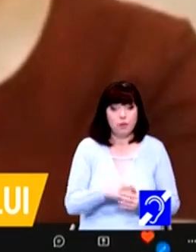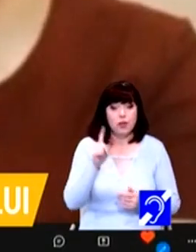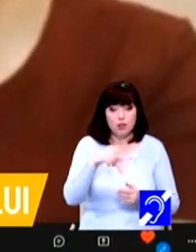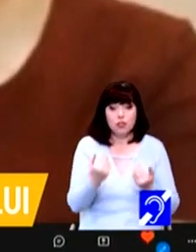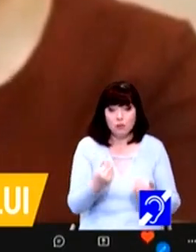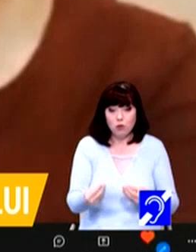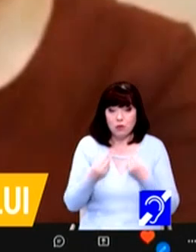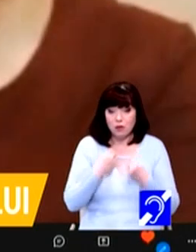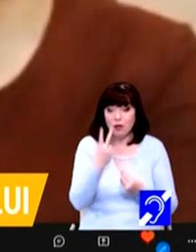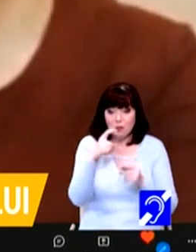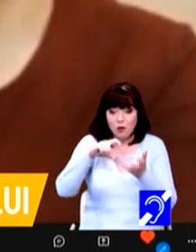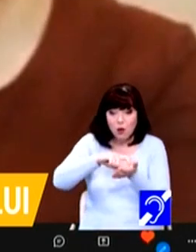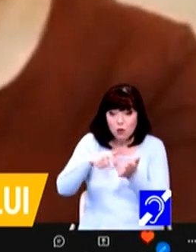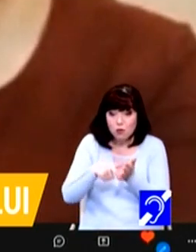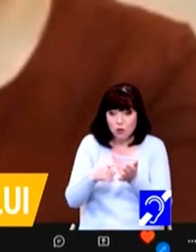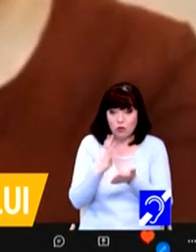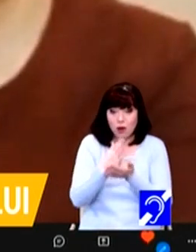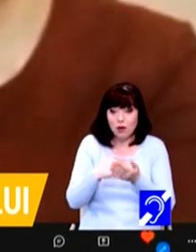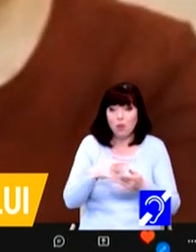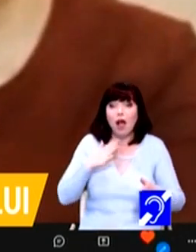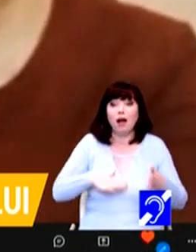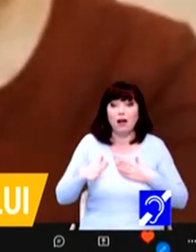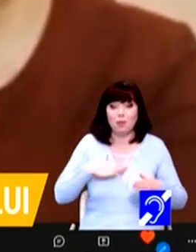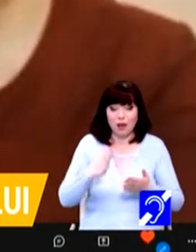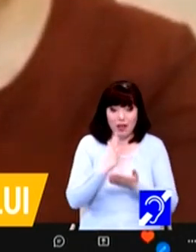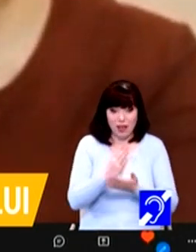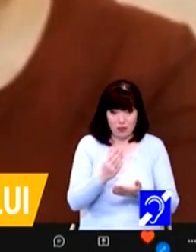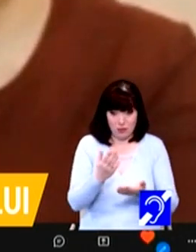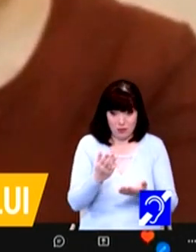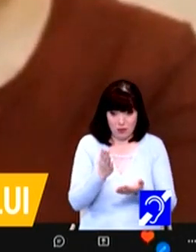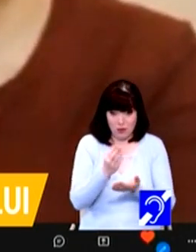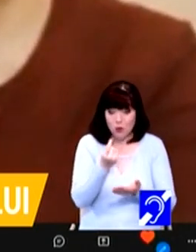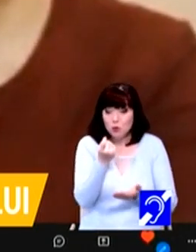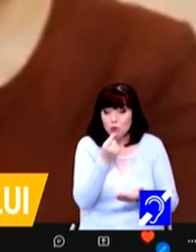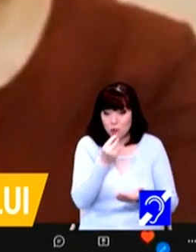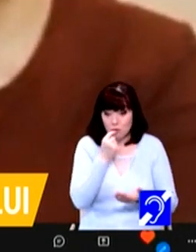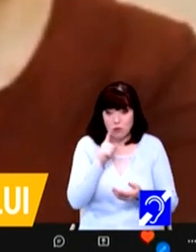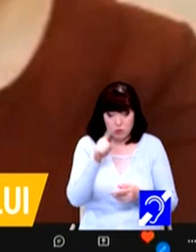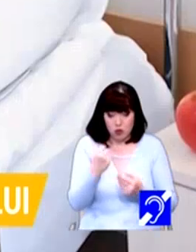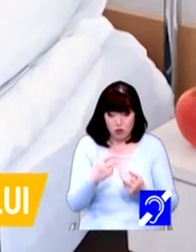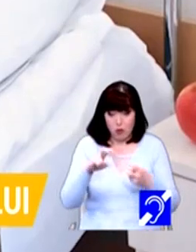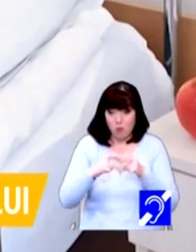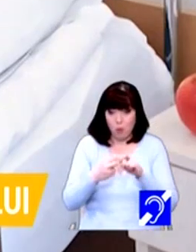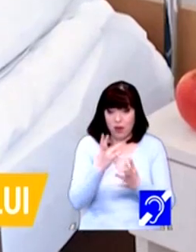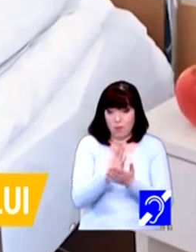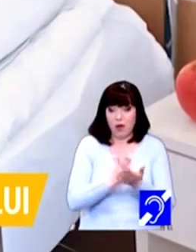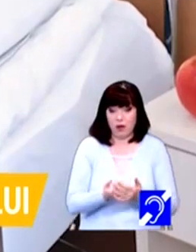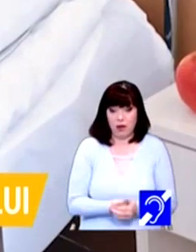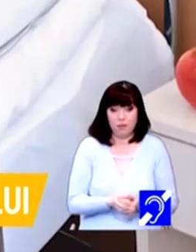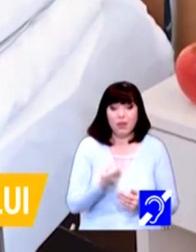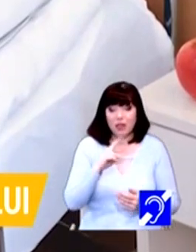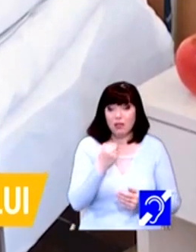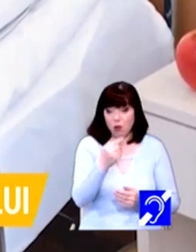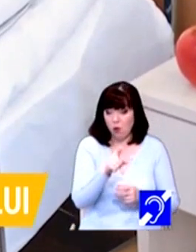primit două bucățele de pâine și ne-am bucurat foarte mult, fiind de război, e problemă și chiar și cu pâine. Deci. Petru Gogu luptă